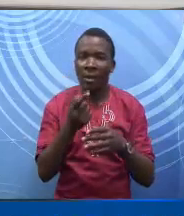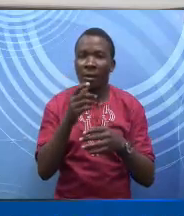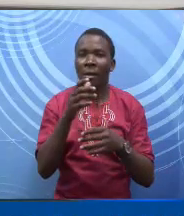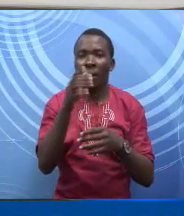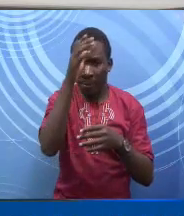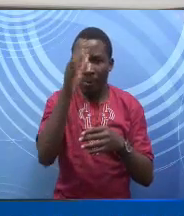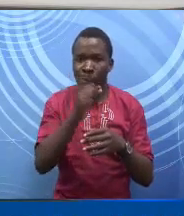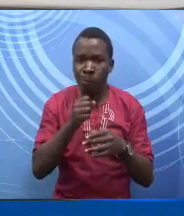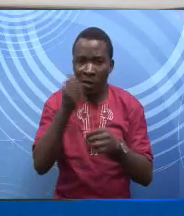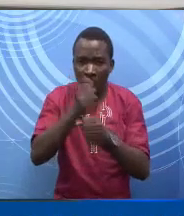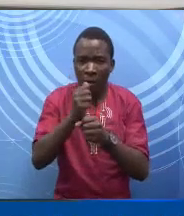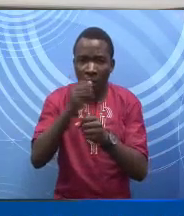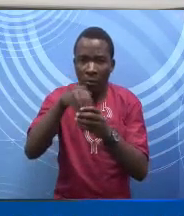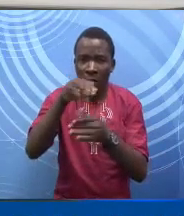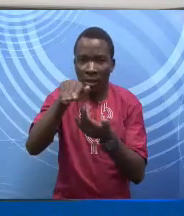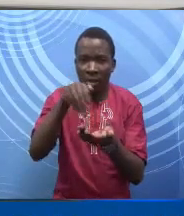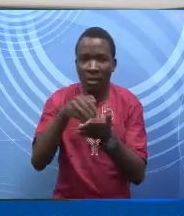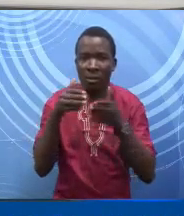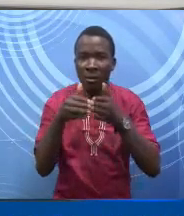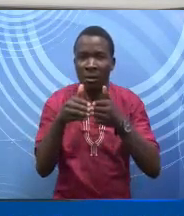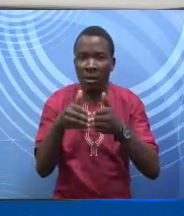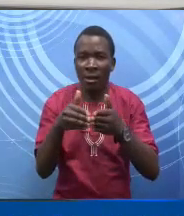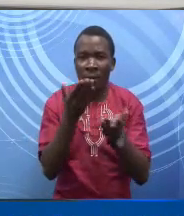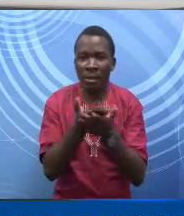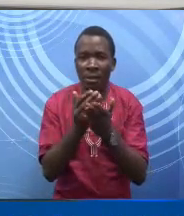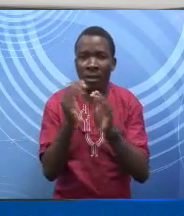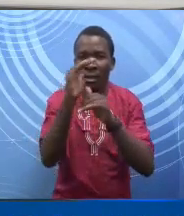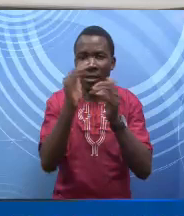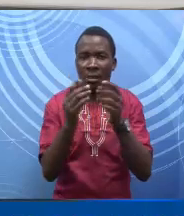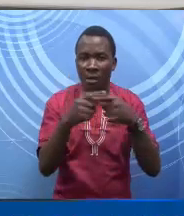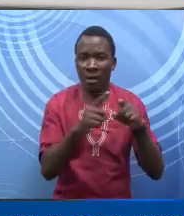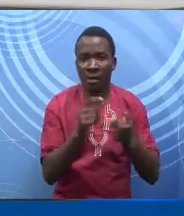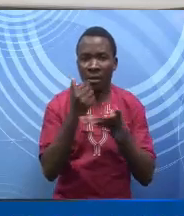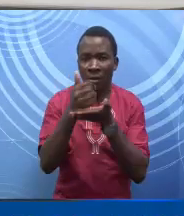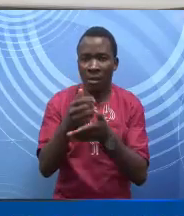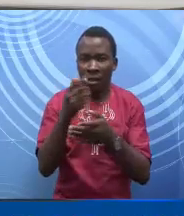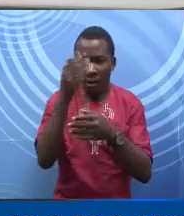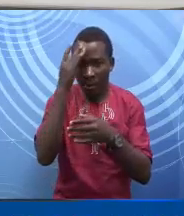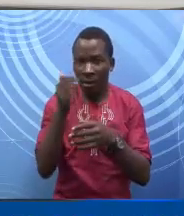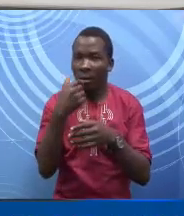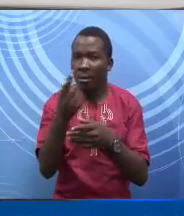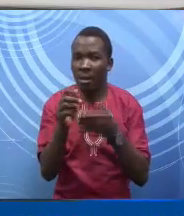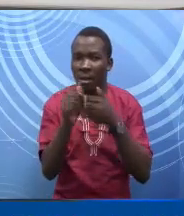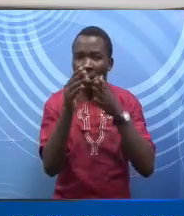kigo abasambanya bagasaba inzego zitandukanye kubafasha bitewe n'uko ngo iyo babibwiye ubuyobozi bw'iki kigo